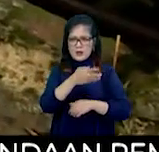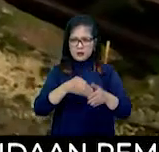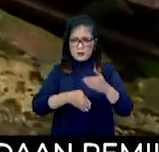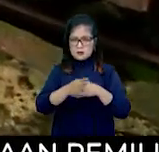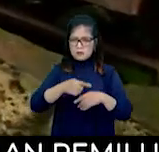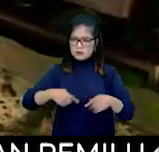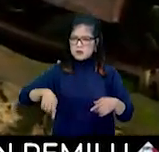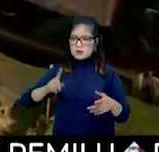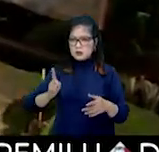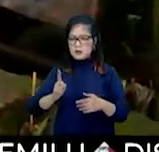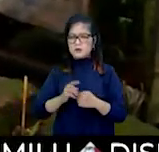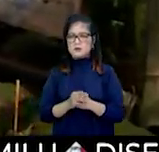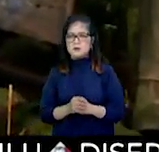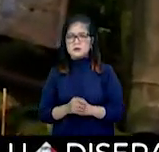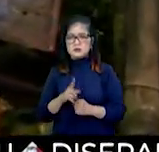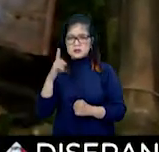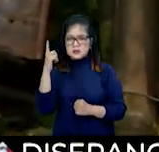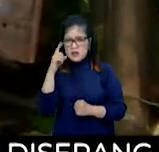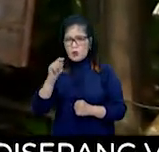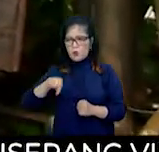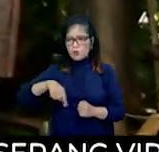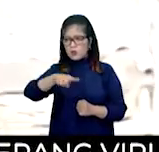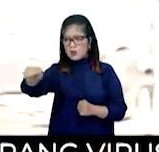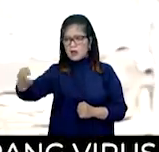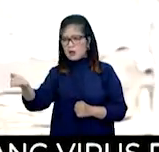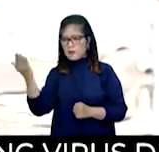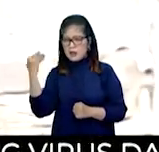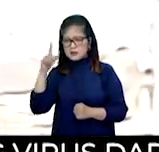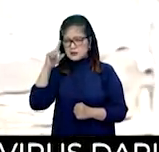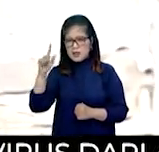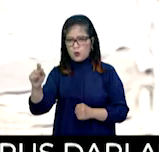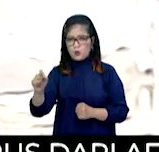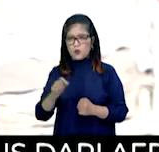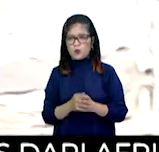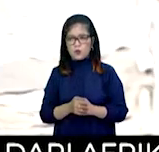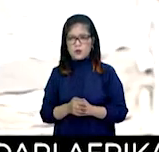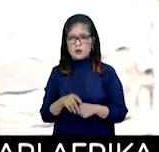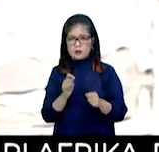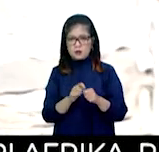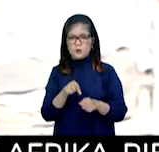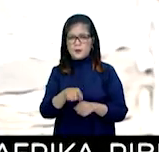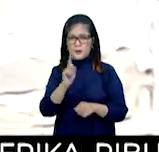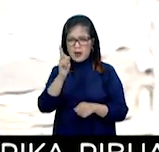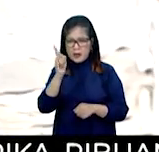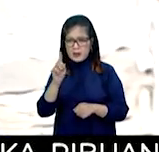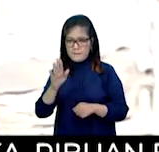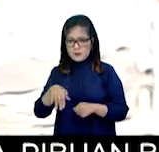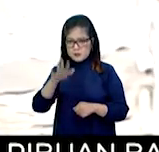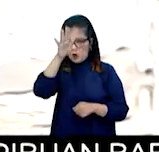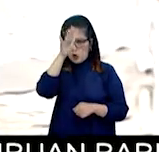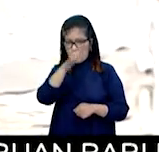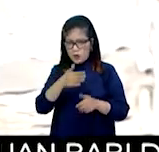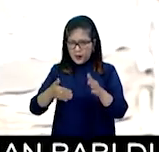harus menempuh jarak lebih panjang hingga 1 km. Meskipun membahayakan, masih ada beberapa warga